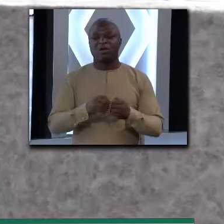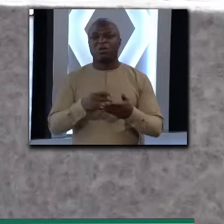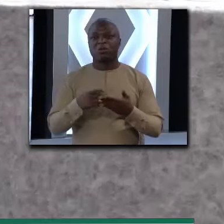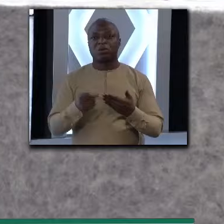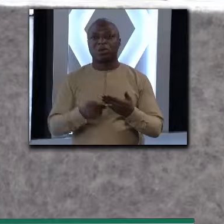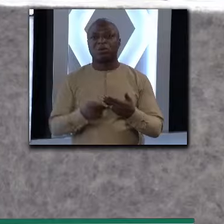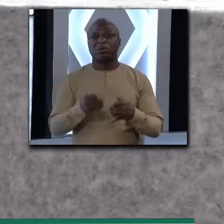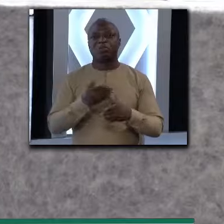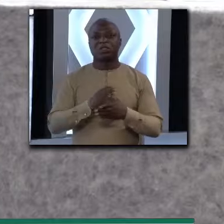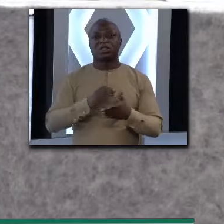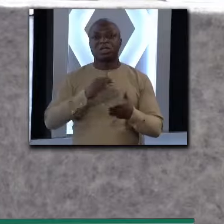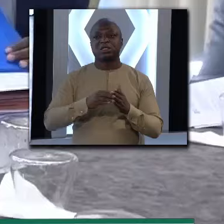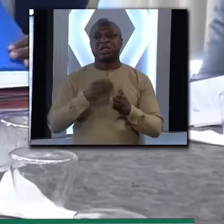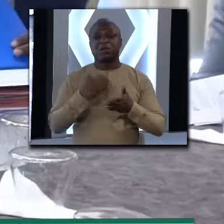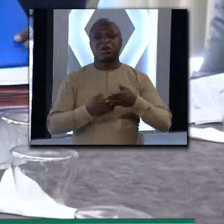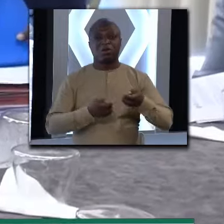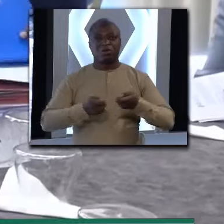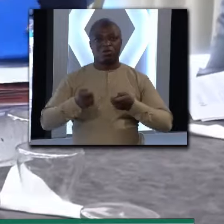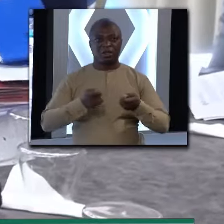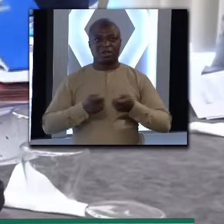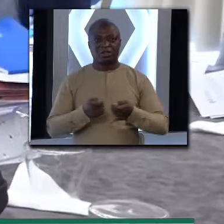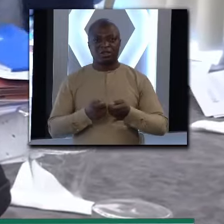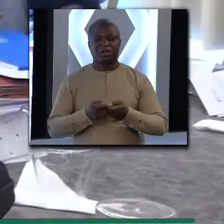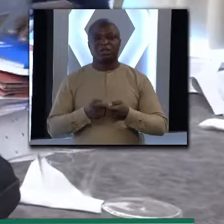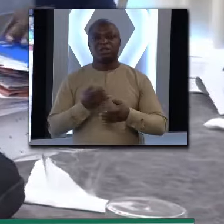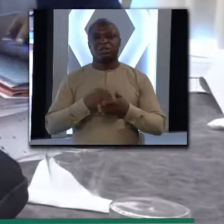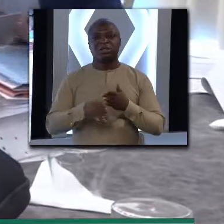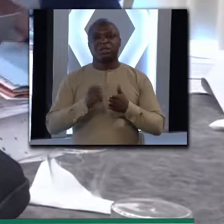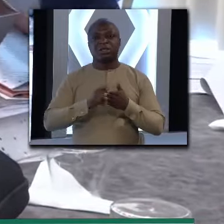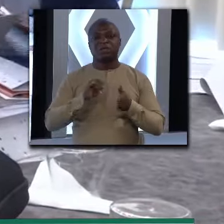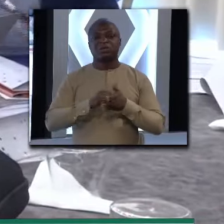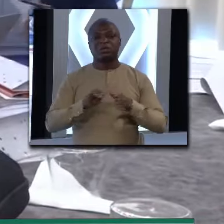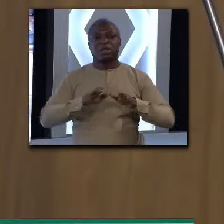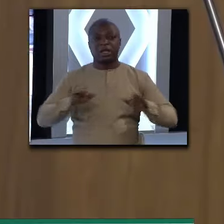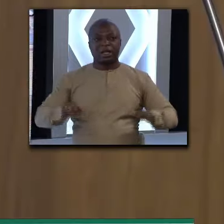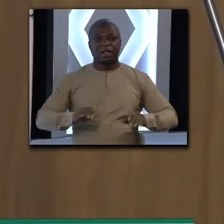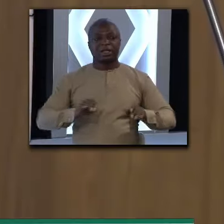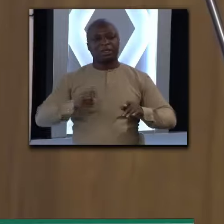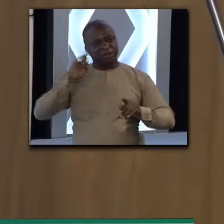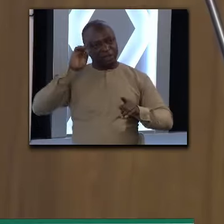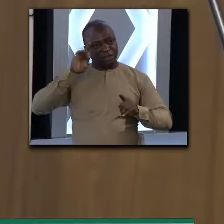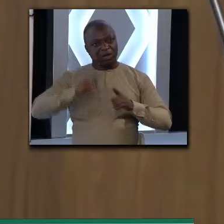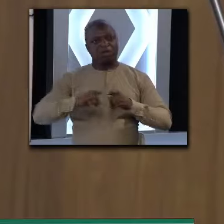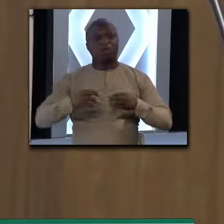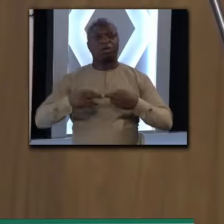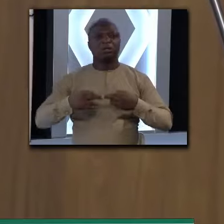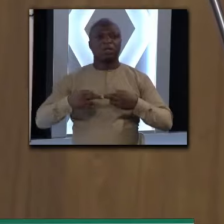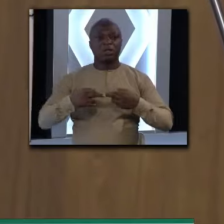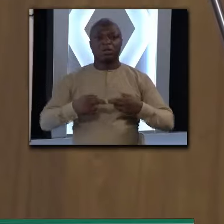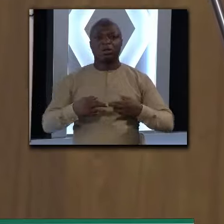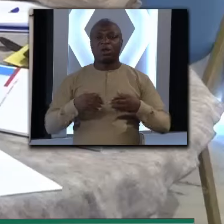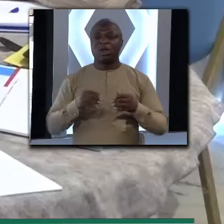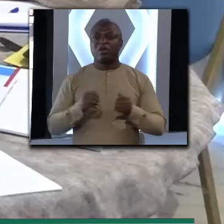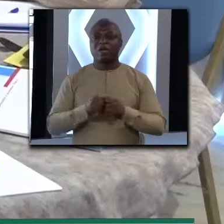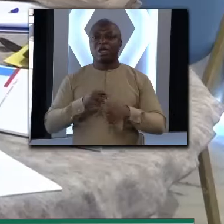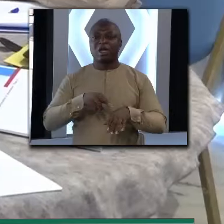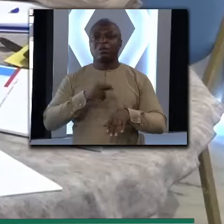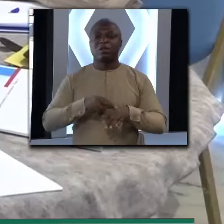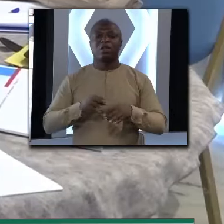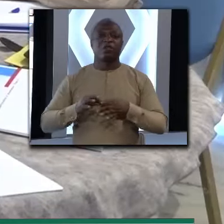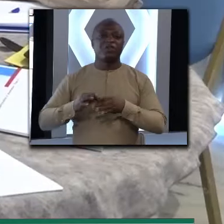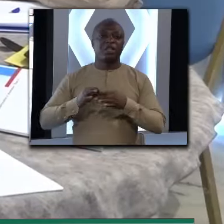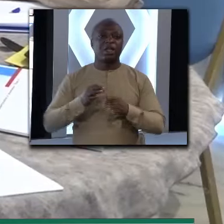programme Décentralisation et Bonne Gouvernance s'inscrit dans le cadre des accords bilatéraux avec la République